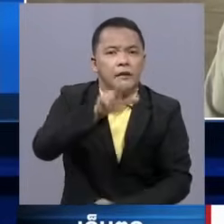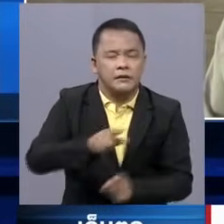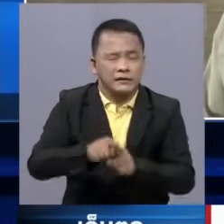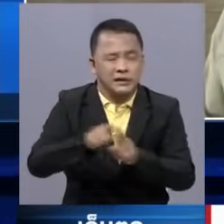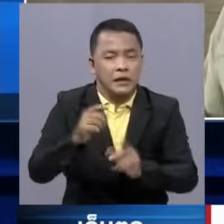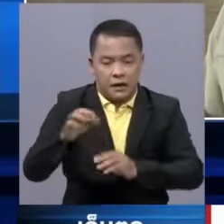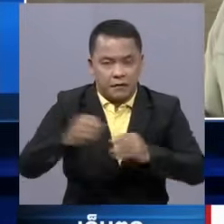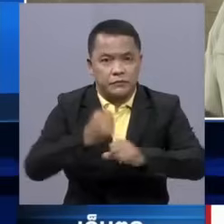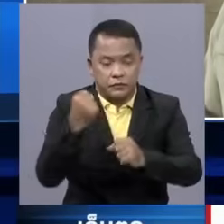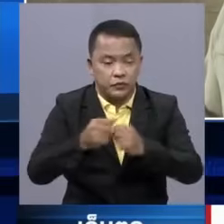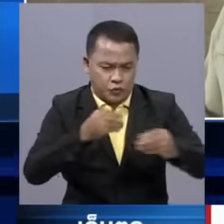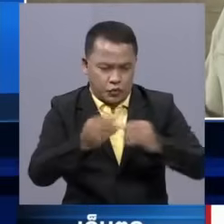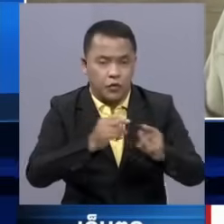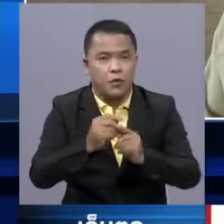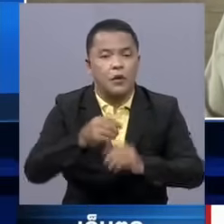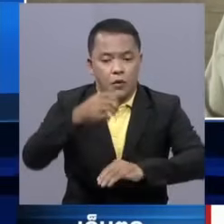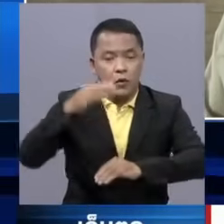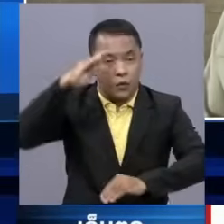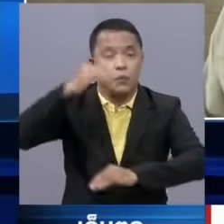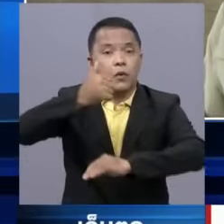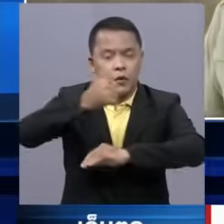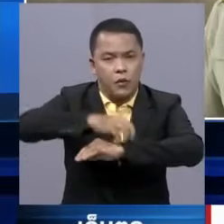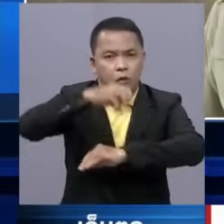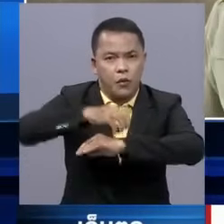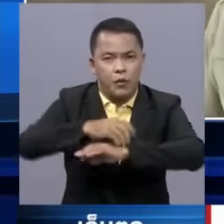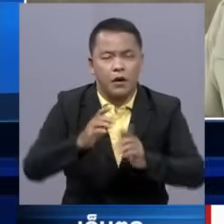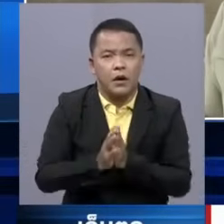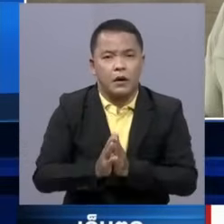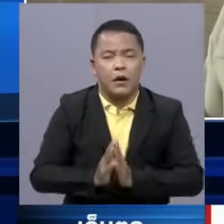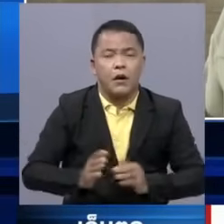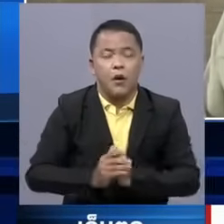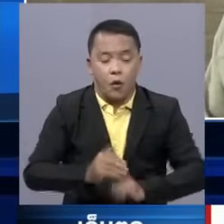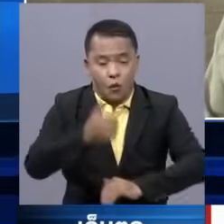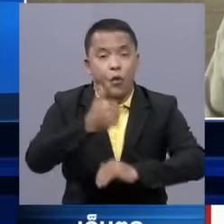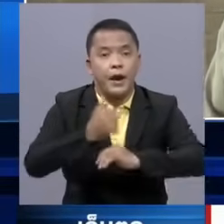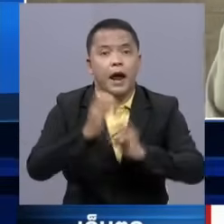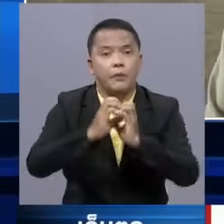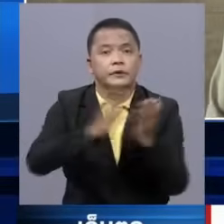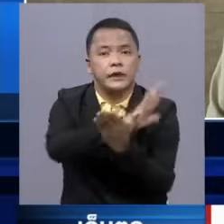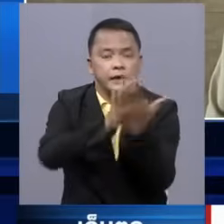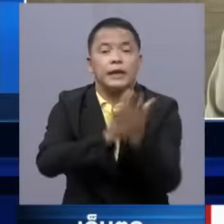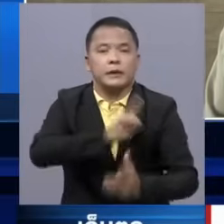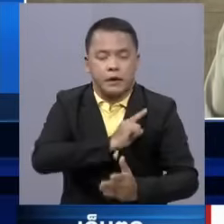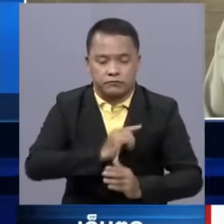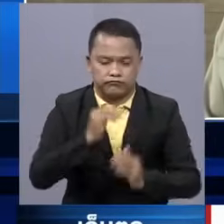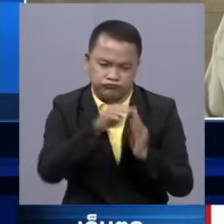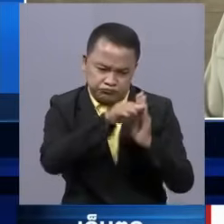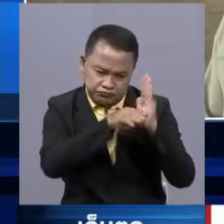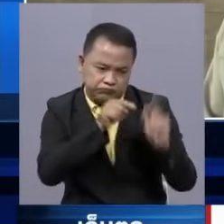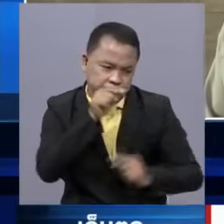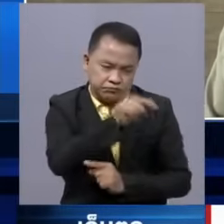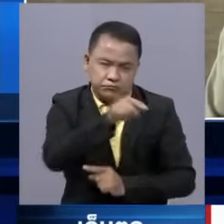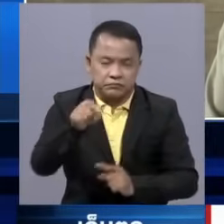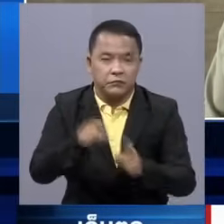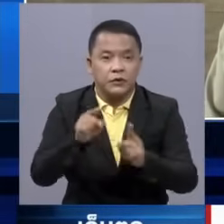คนถืออำนาจต่อรองทั้งหมดในอยู่ที่พลเอกประวิตรรวมถึงคุณอนุทินหัวหน้าพรรคภูมิใจไทยที่เป็นคนกำหนดหากพล